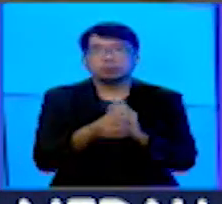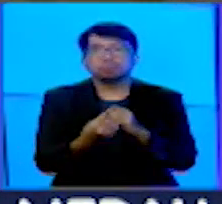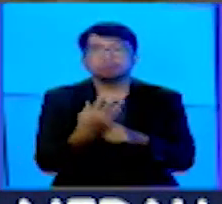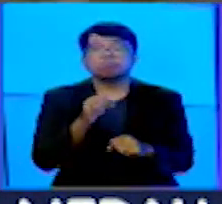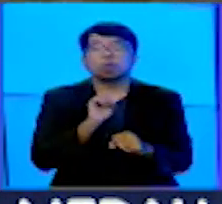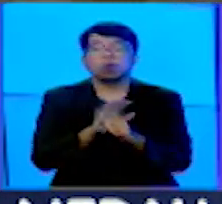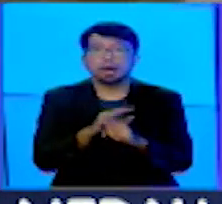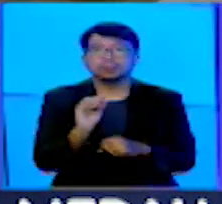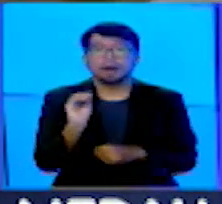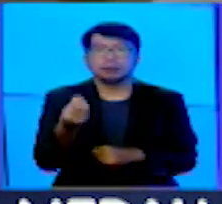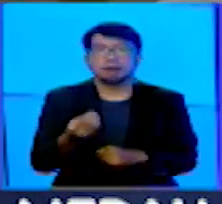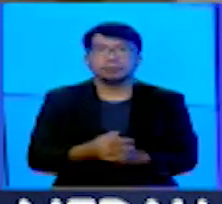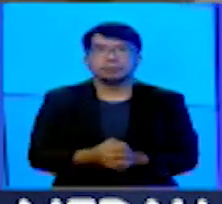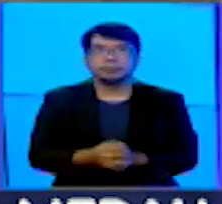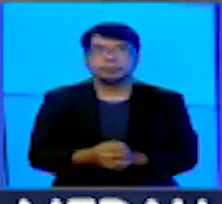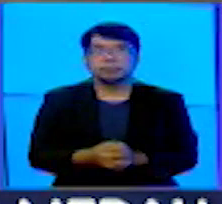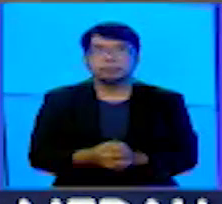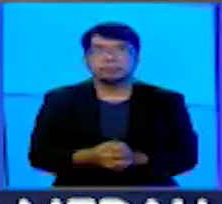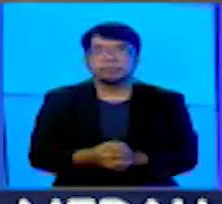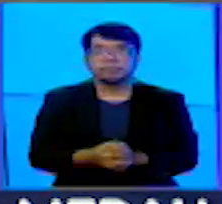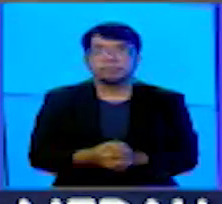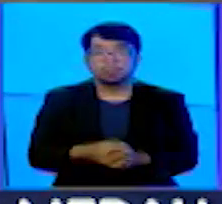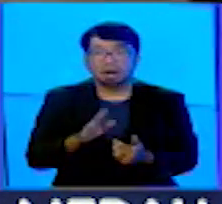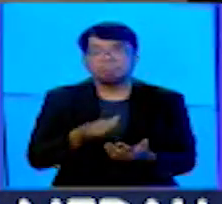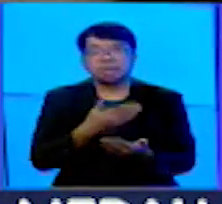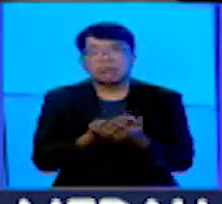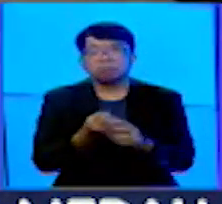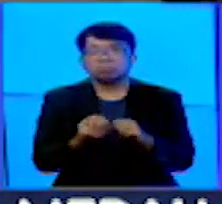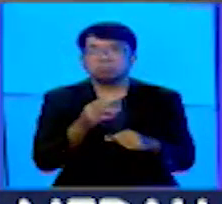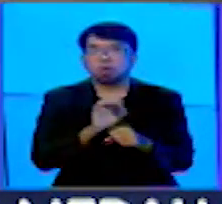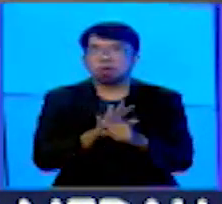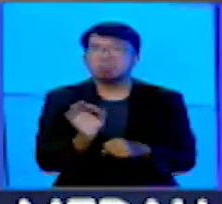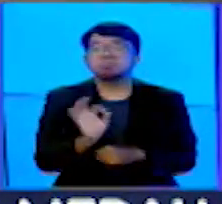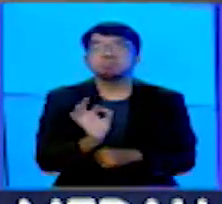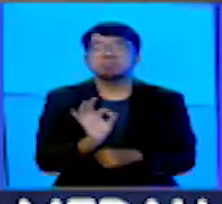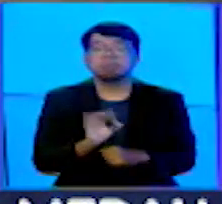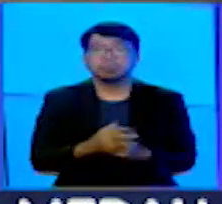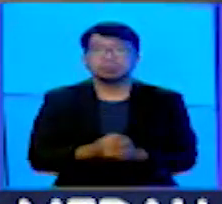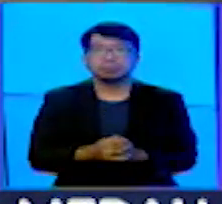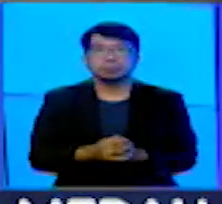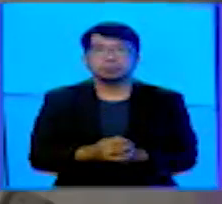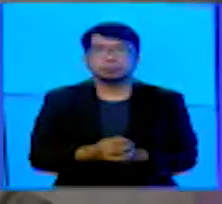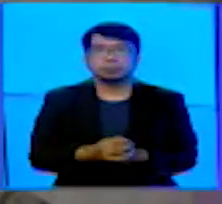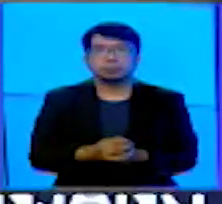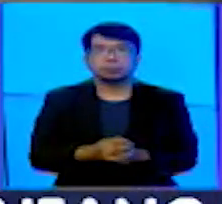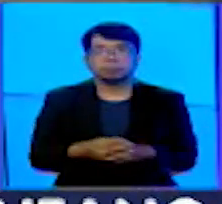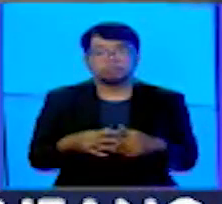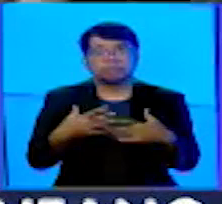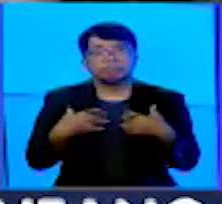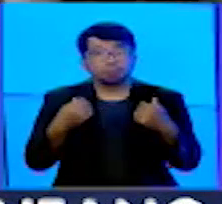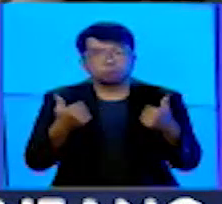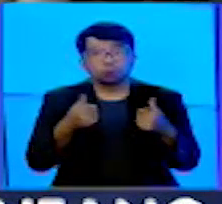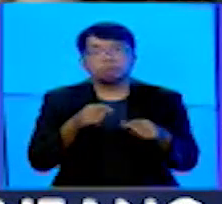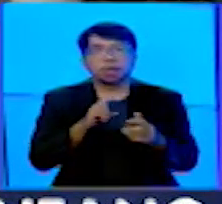kota, serta menurunnya angka kematian pasien akibat COVID-19. Selain itu, angka kesembuhan pasien COVID-19